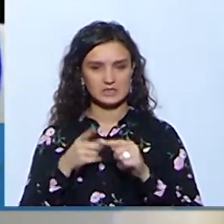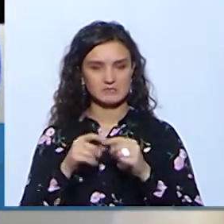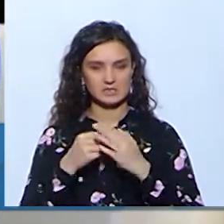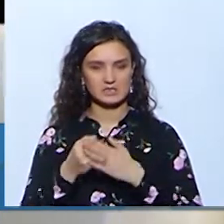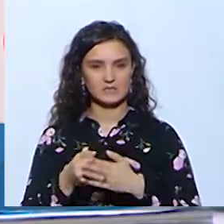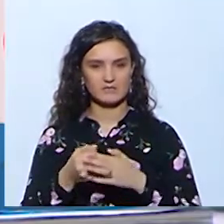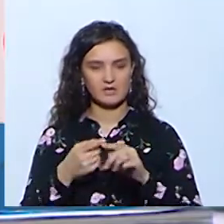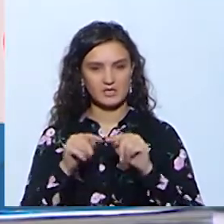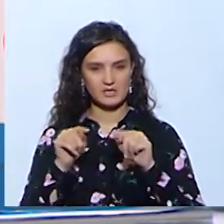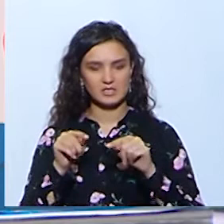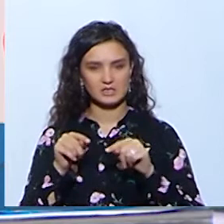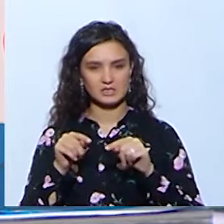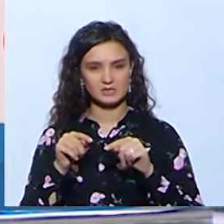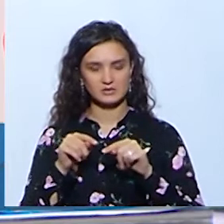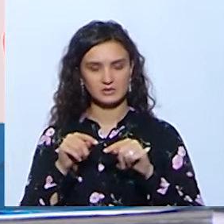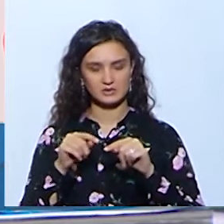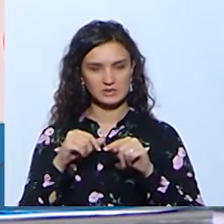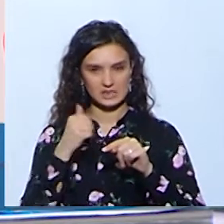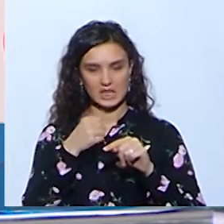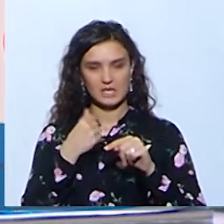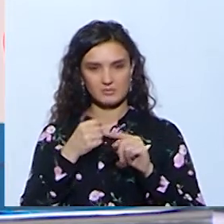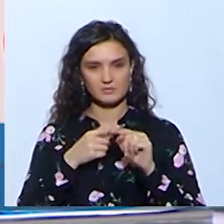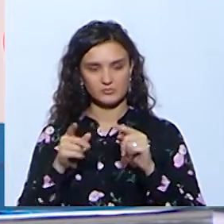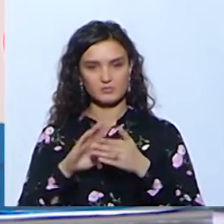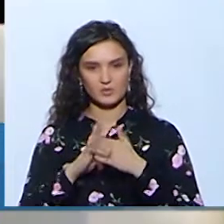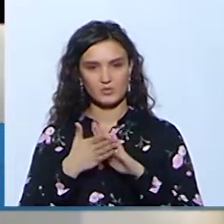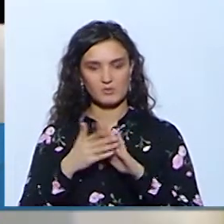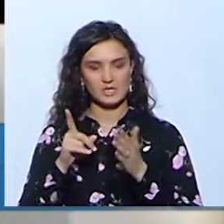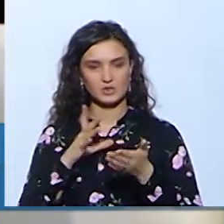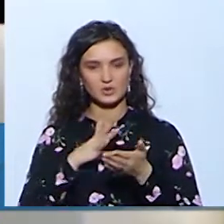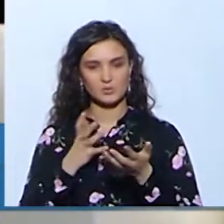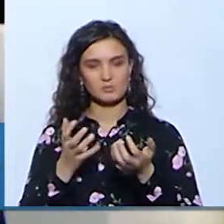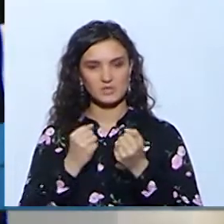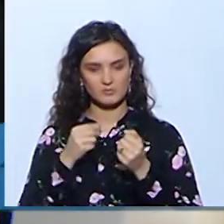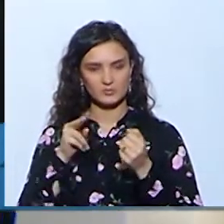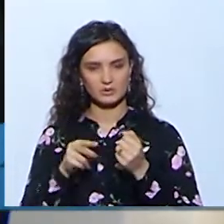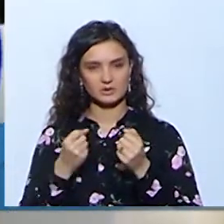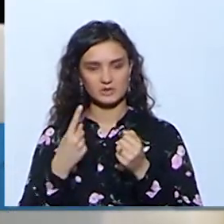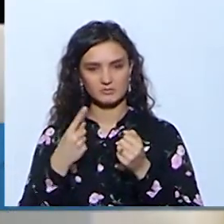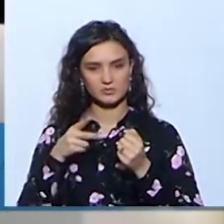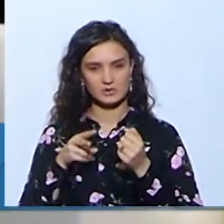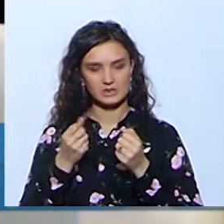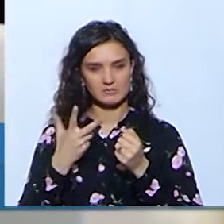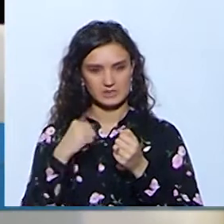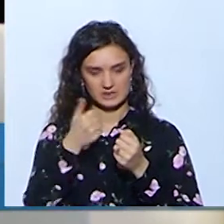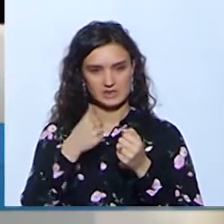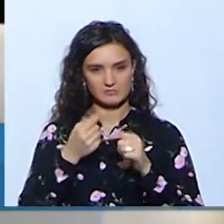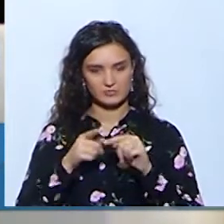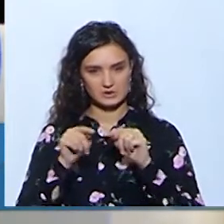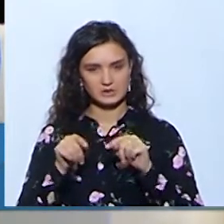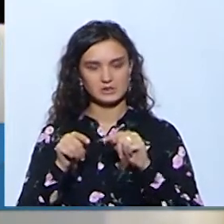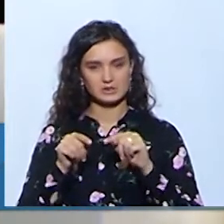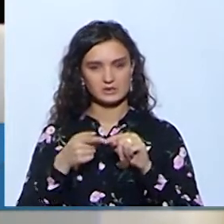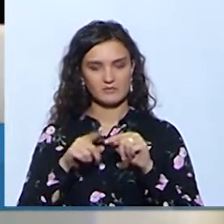მიღწევა. ეს წლებით იხვეწება ეს მდგომარეობა და რაც იყო დაუშვათ მისაღები 2011-2013 წლებში, ის